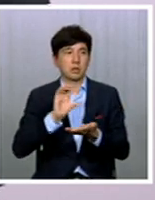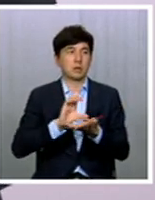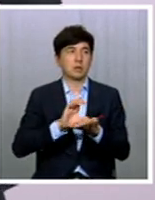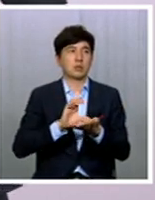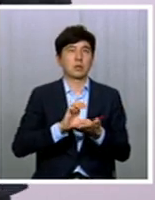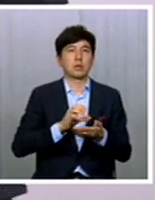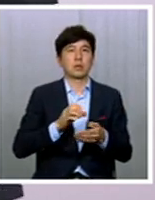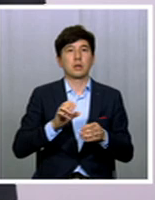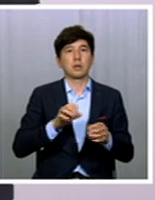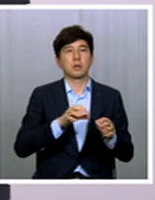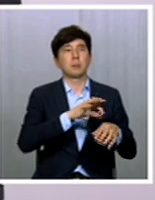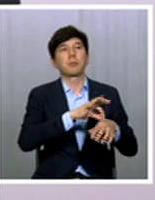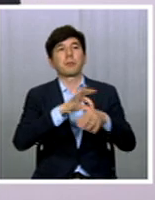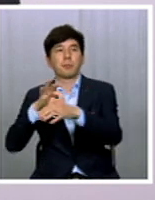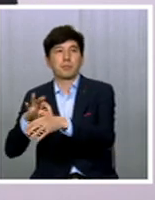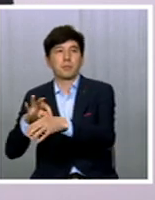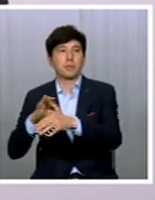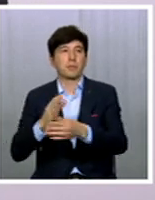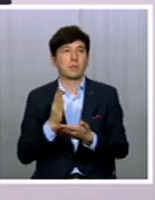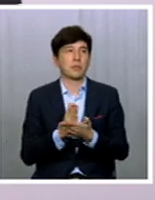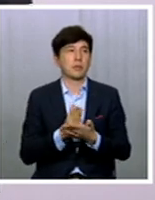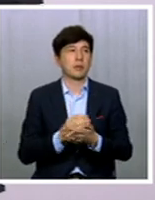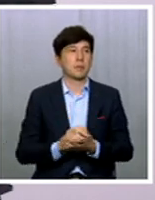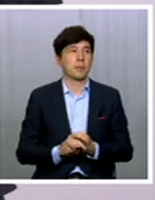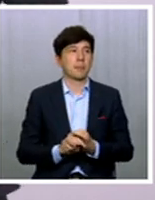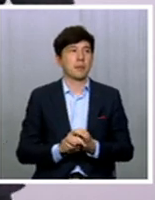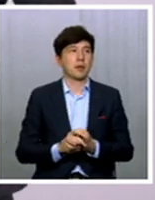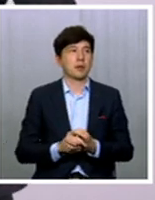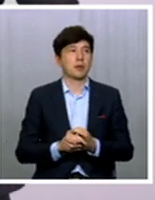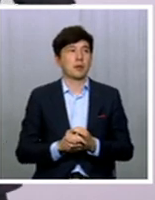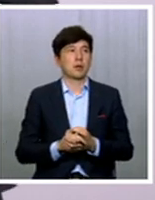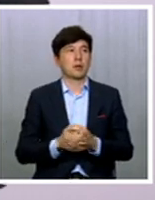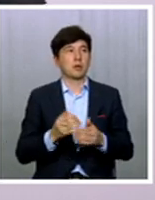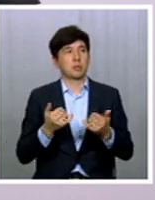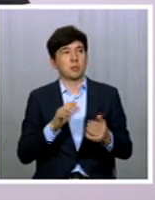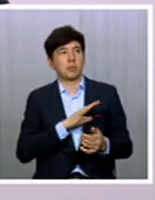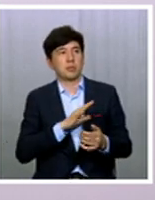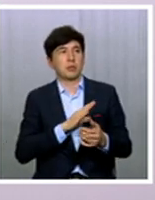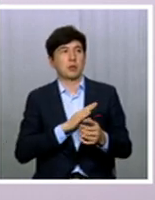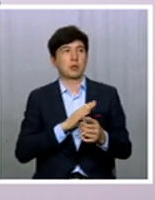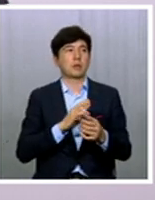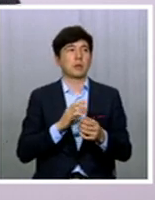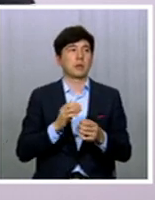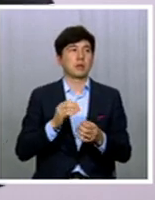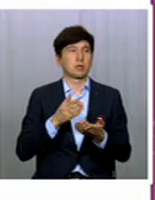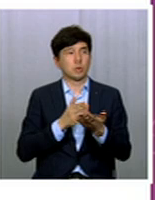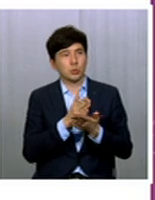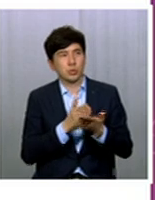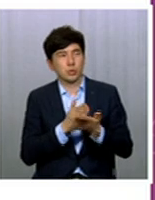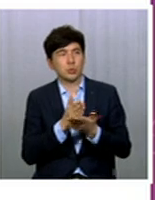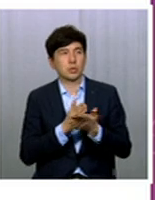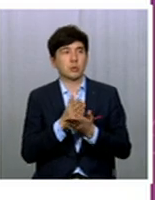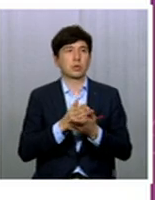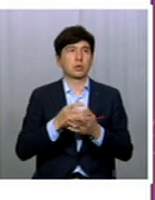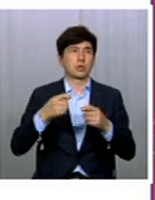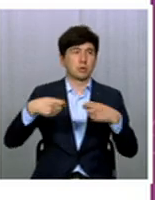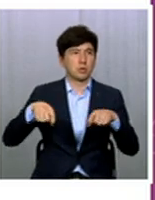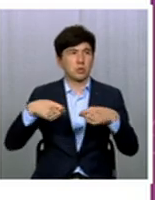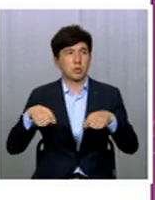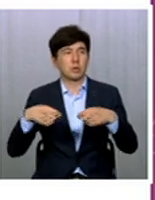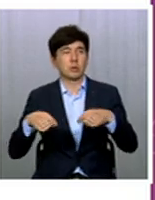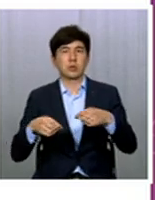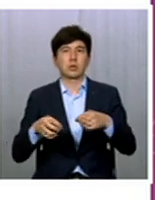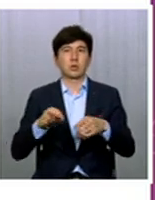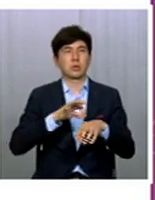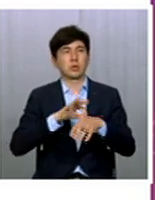жеткізіп берсе, олар ары қарай өздерінің үстеме бағаларын қою арқылы оны саудалайды, қызмет көрсетеді, қажетті жерге жеткізіп беруі мүмкін,